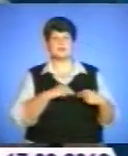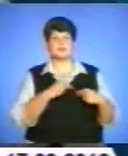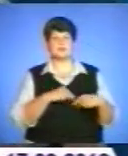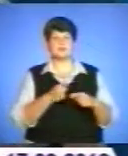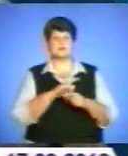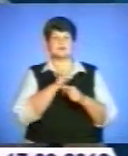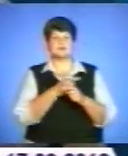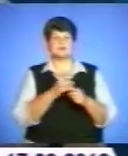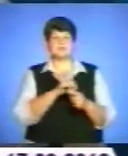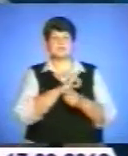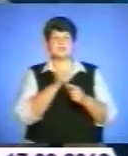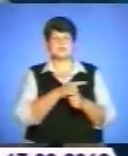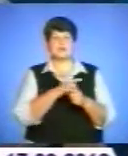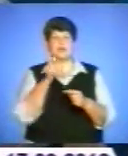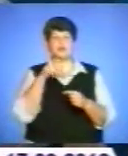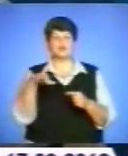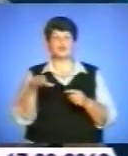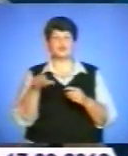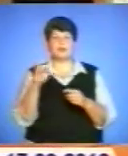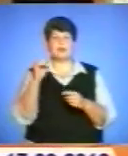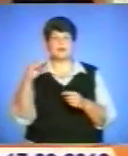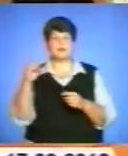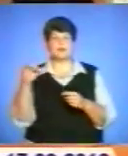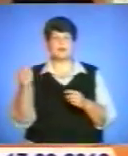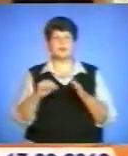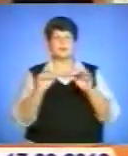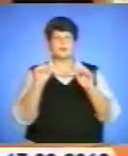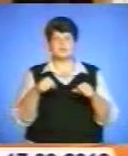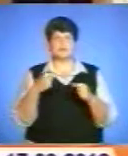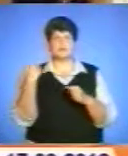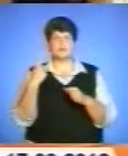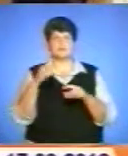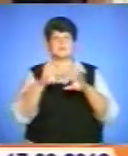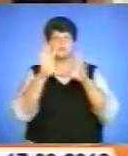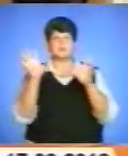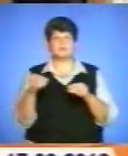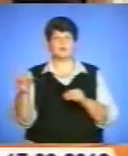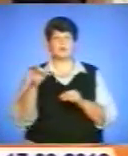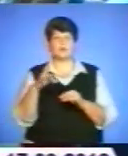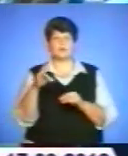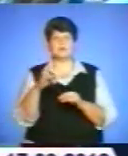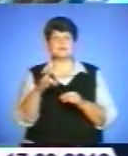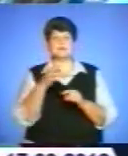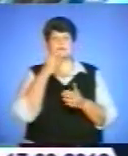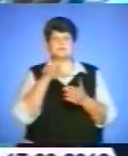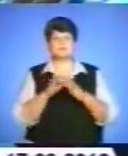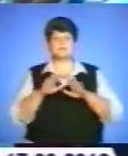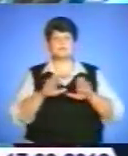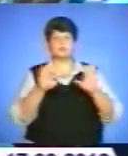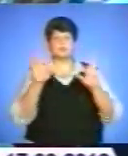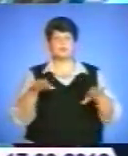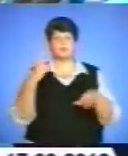зміцнення екологічного потенціалу району і Тернопільщини загалом, зауважив заступник голови обласної державної